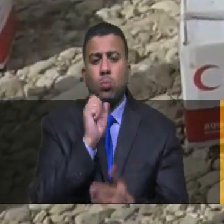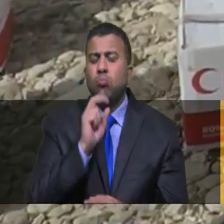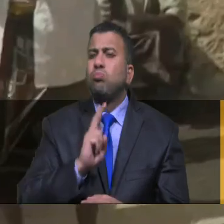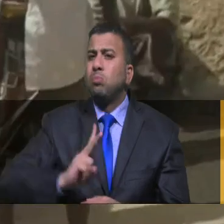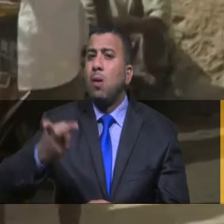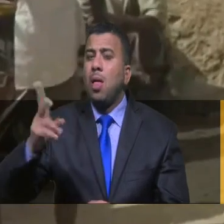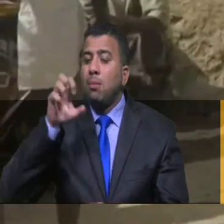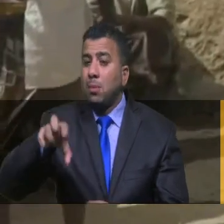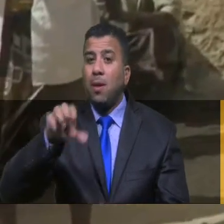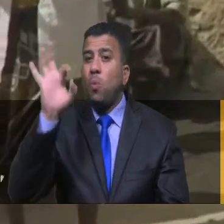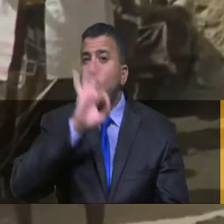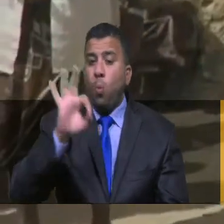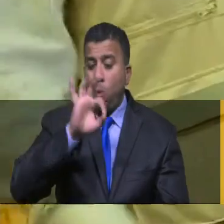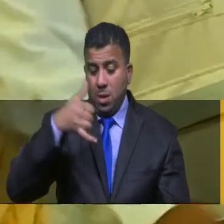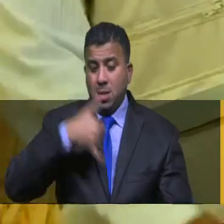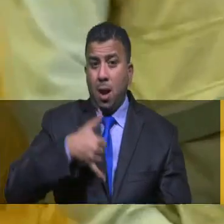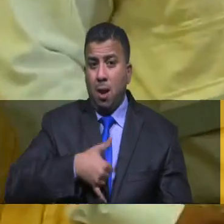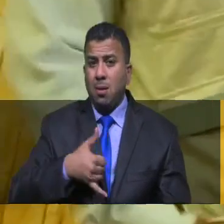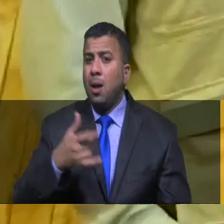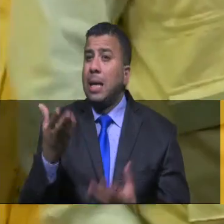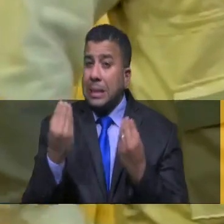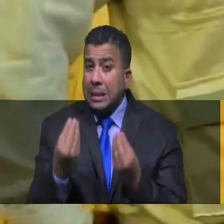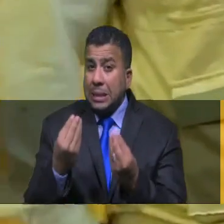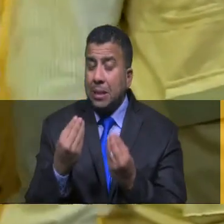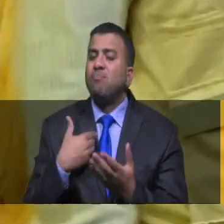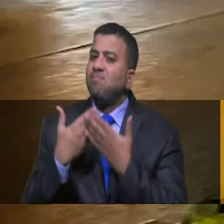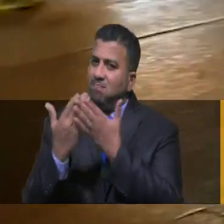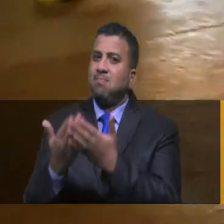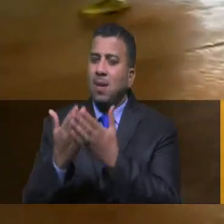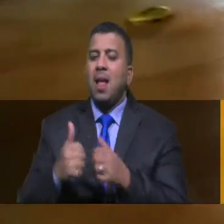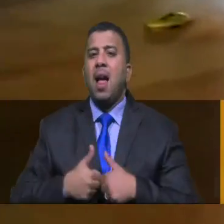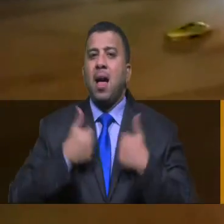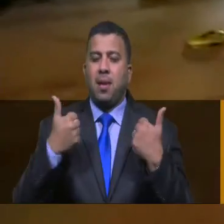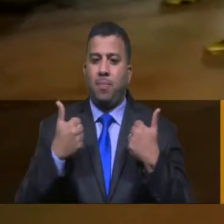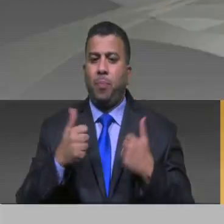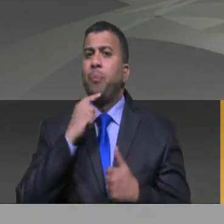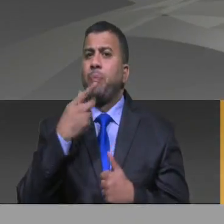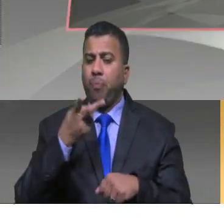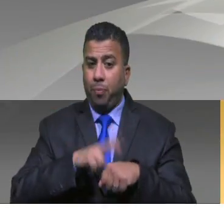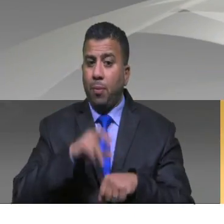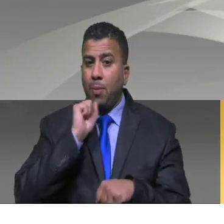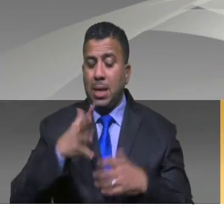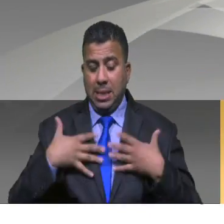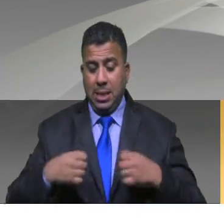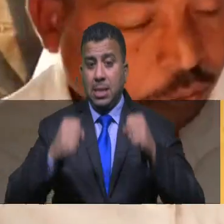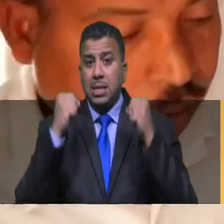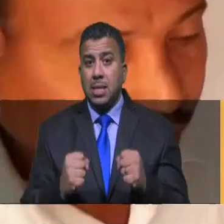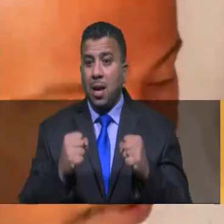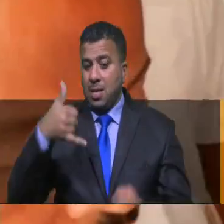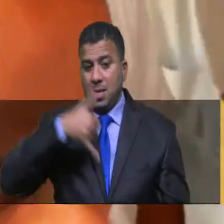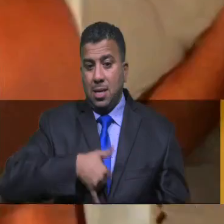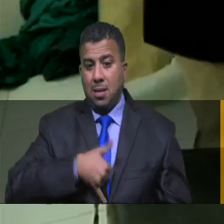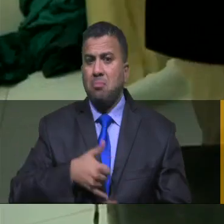في المناطق المحررة التي لم تقتصر على أساسيات الحياة فقط. كما وحظي القطاع الصحي في اليمن